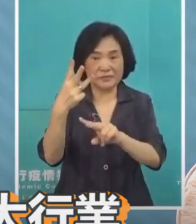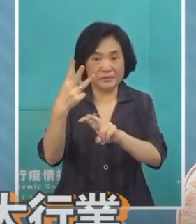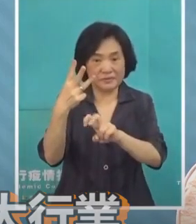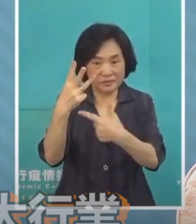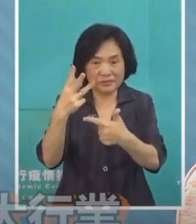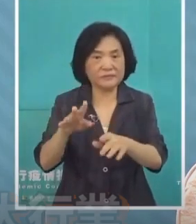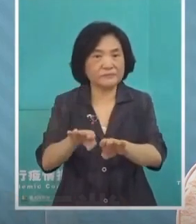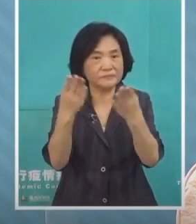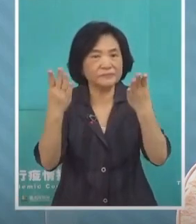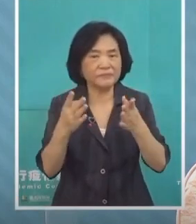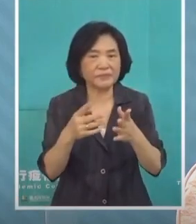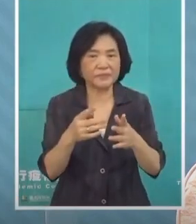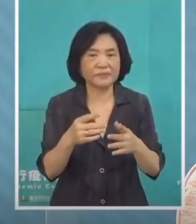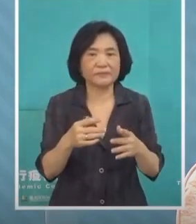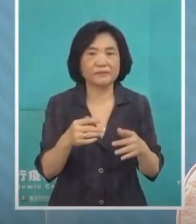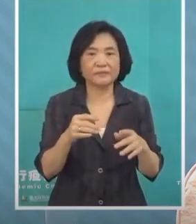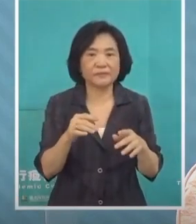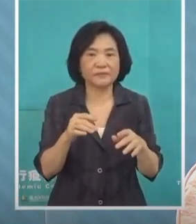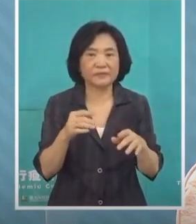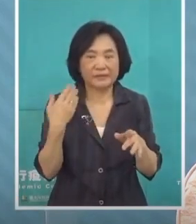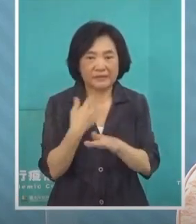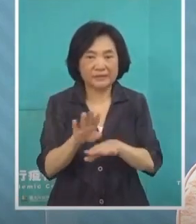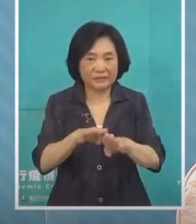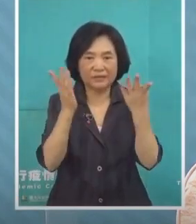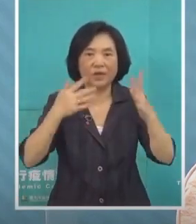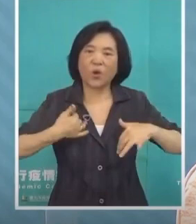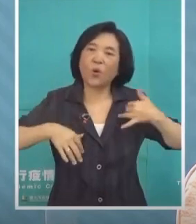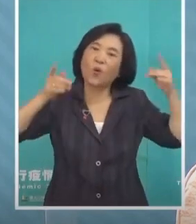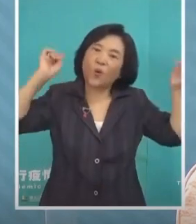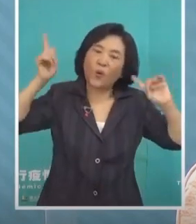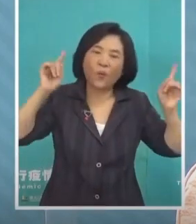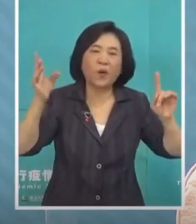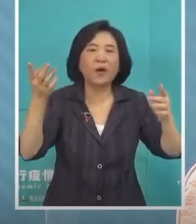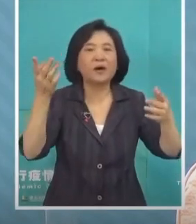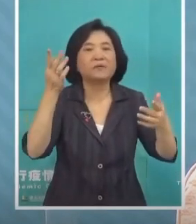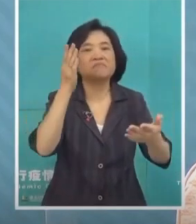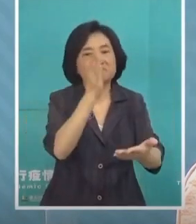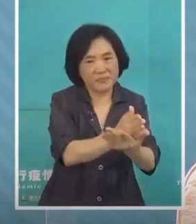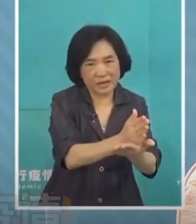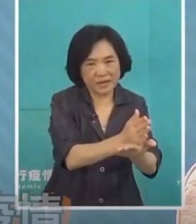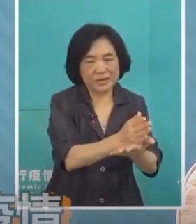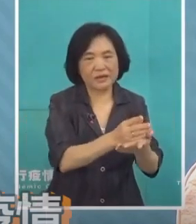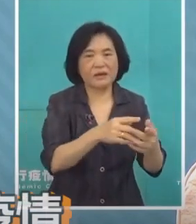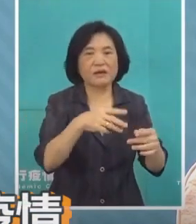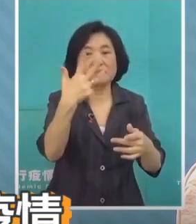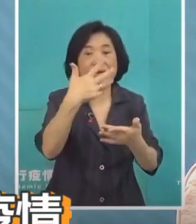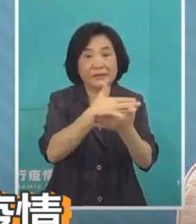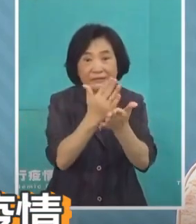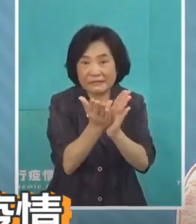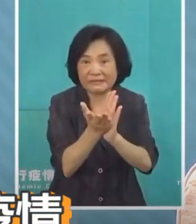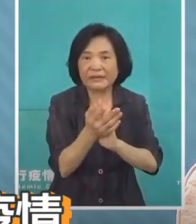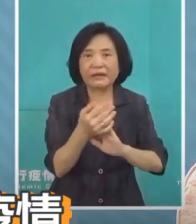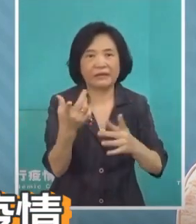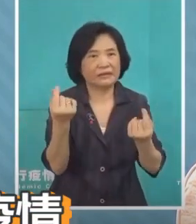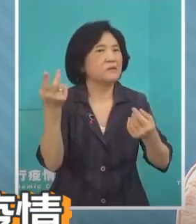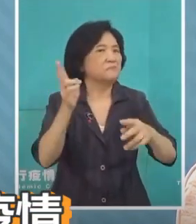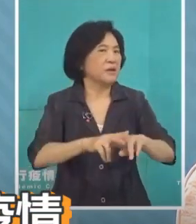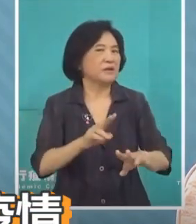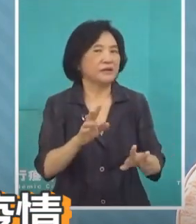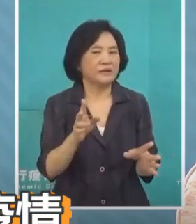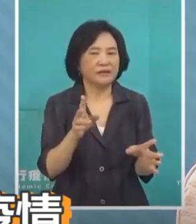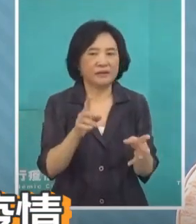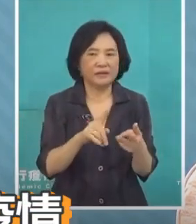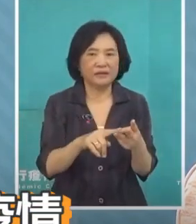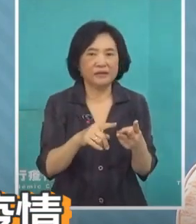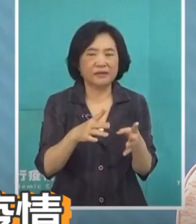始停止这种娱乐场所的这种八大行业等等，你知道他